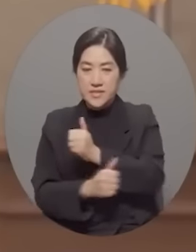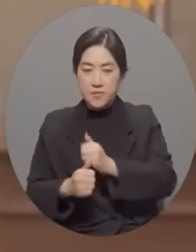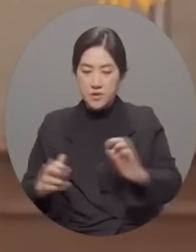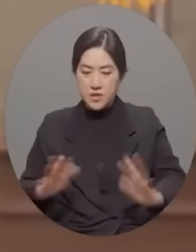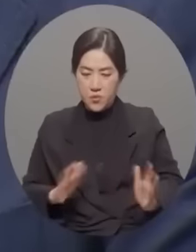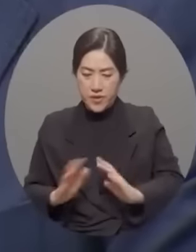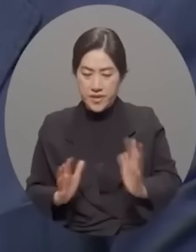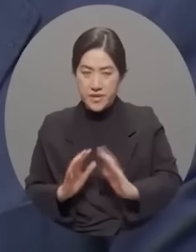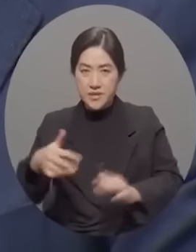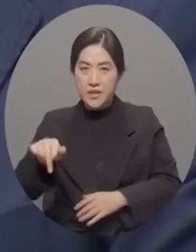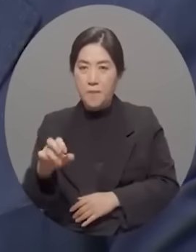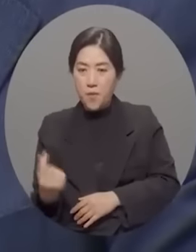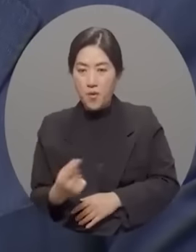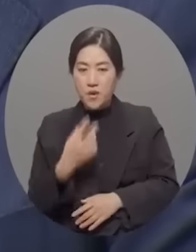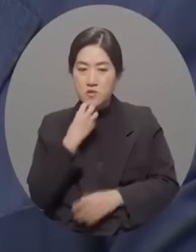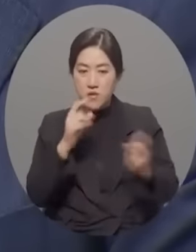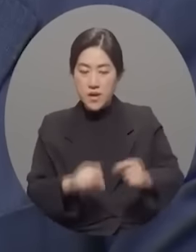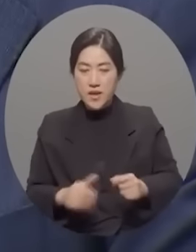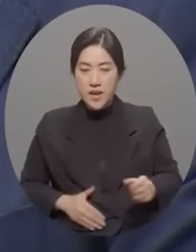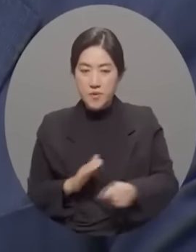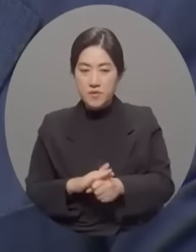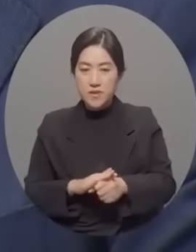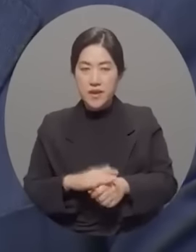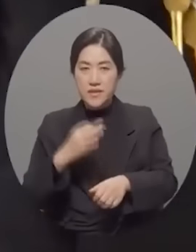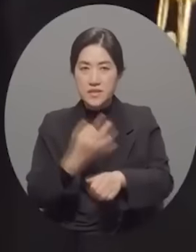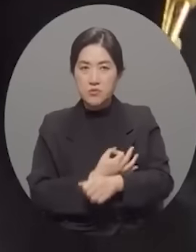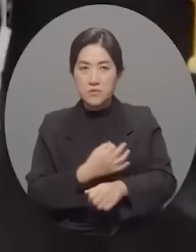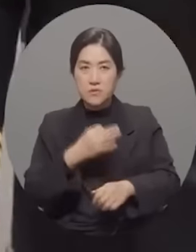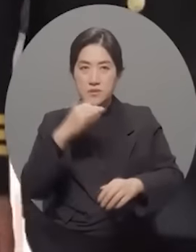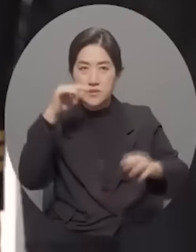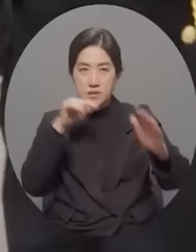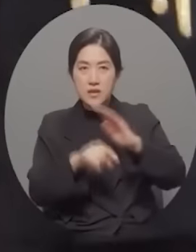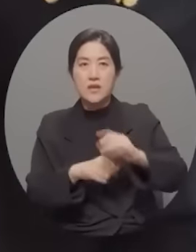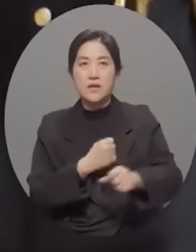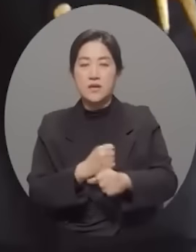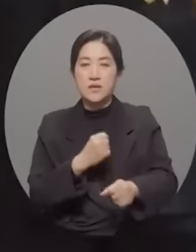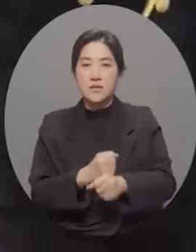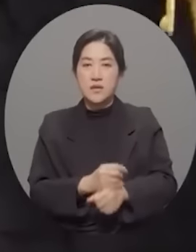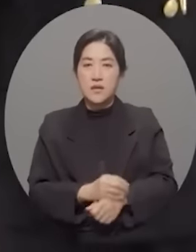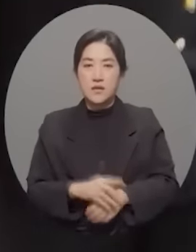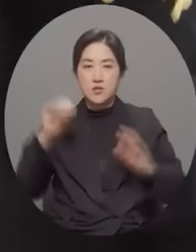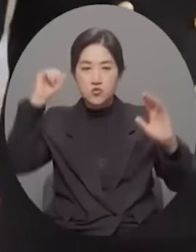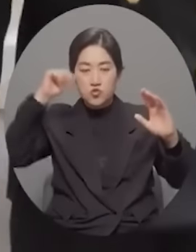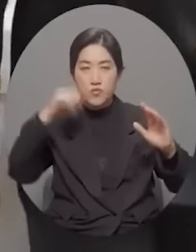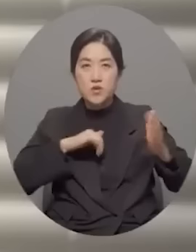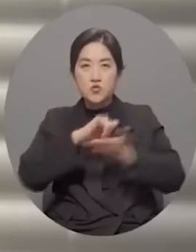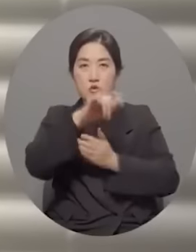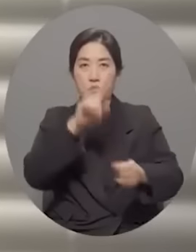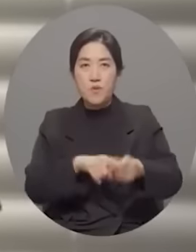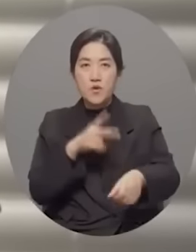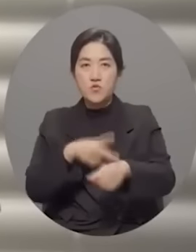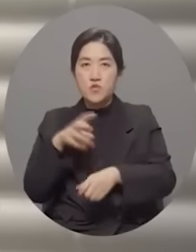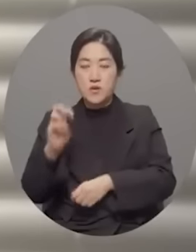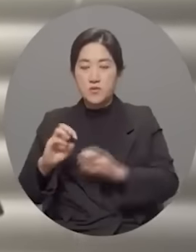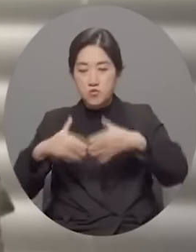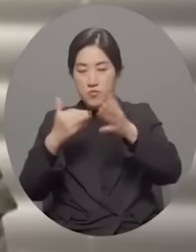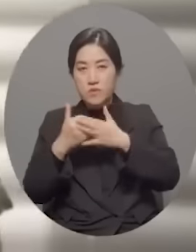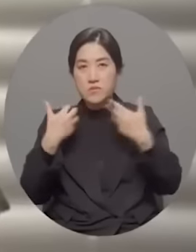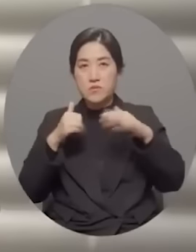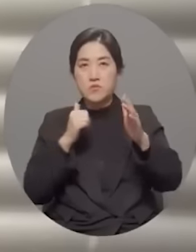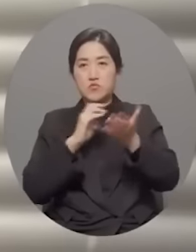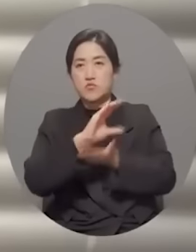소집해 서울에 가까이 있는 해병대 장군을 찾았습니다. 우즈베키스탄 출장을 위해 2시 반 국방부 청사를